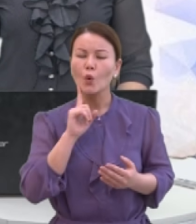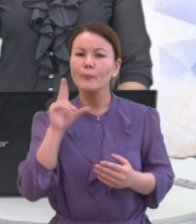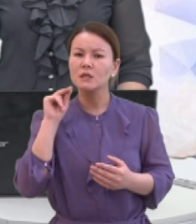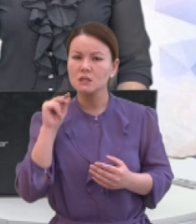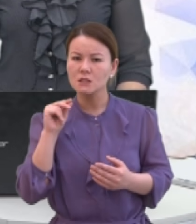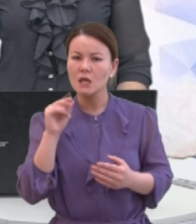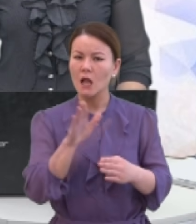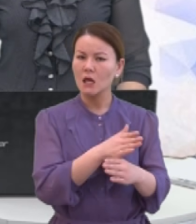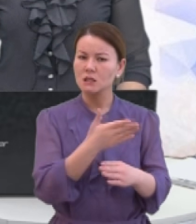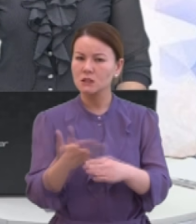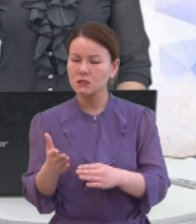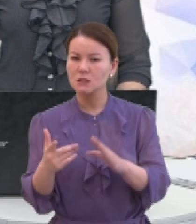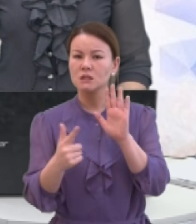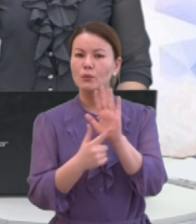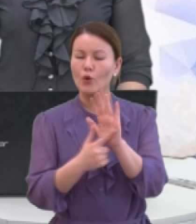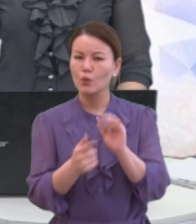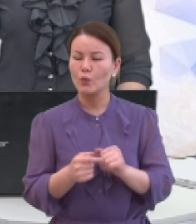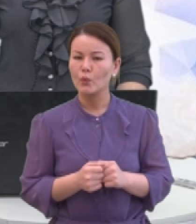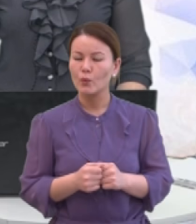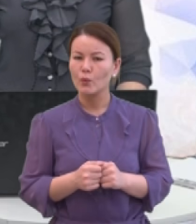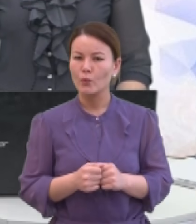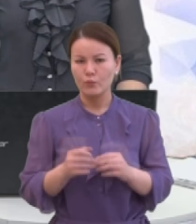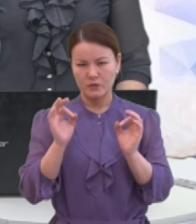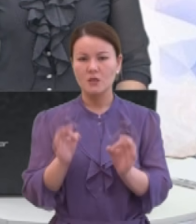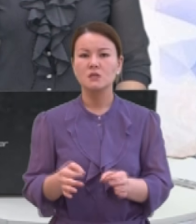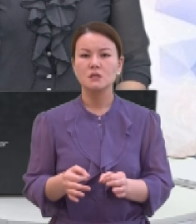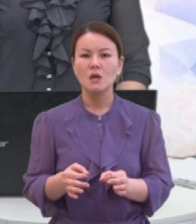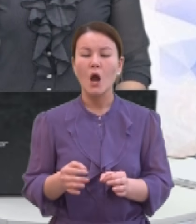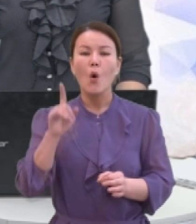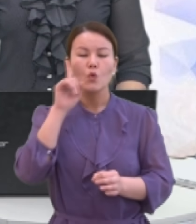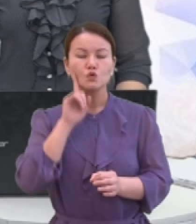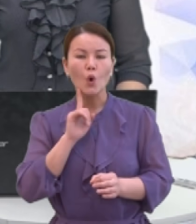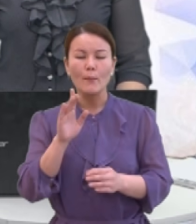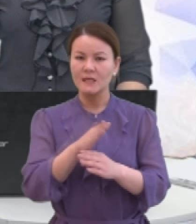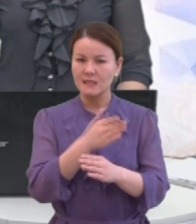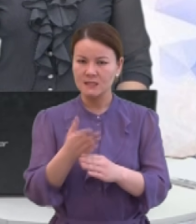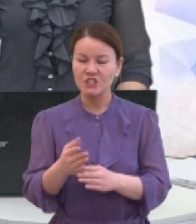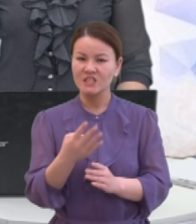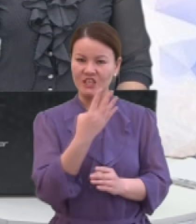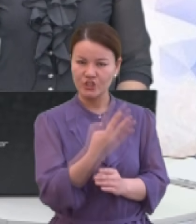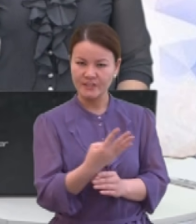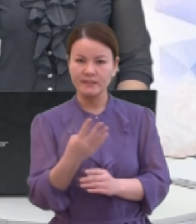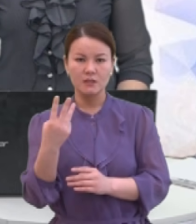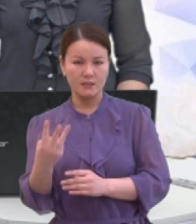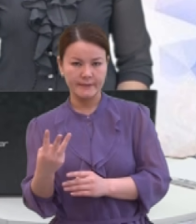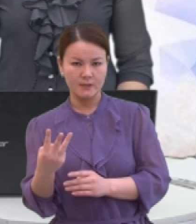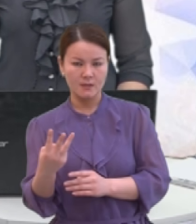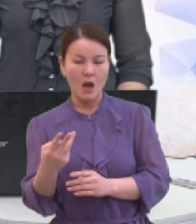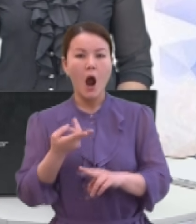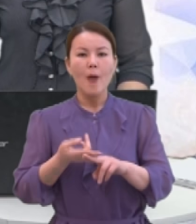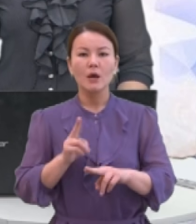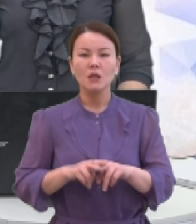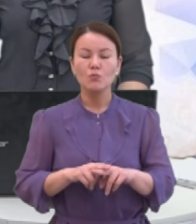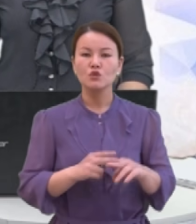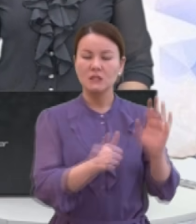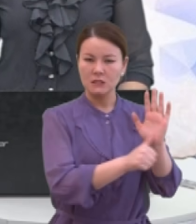разложить семерку конечно удобно разложить на четыре и три потому что к